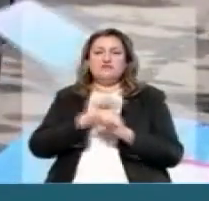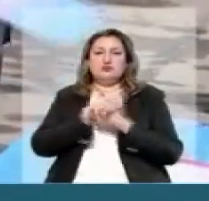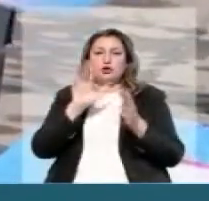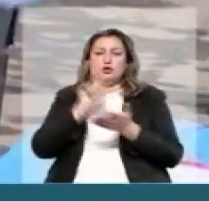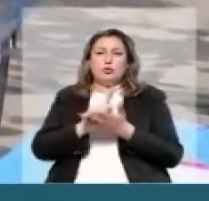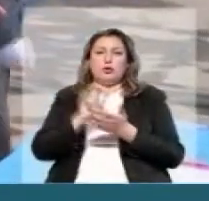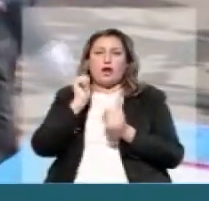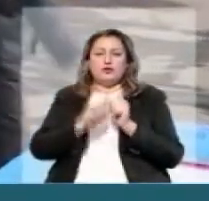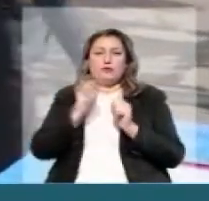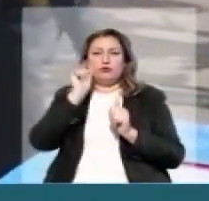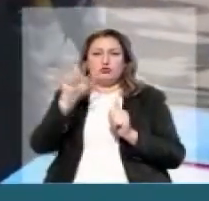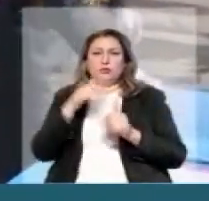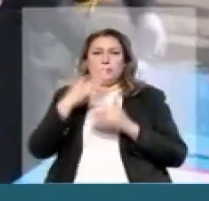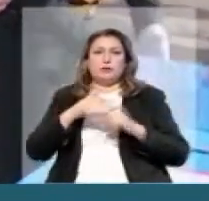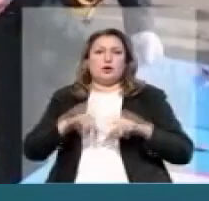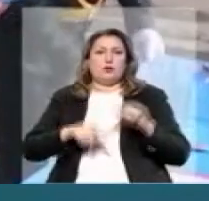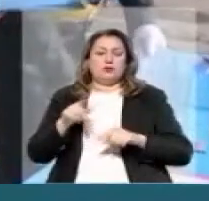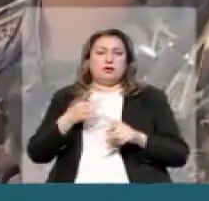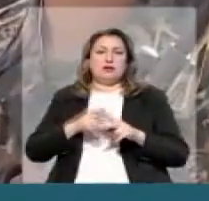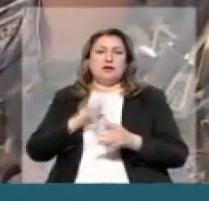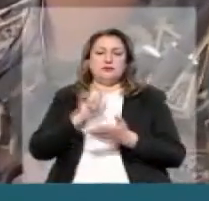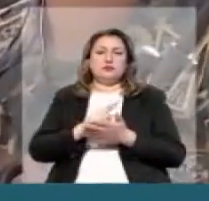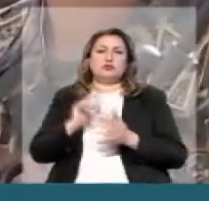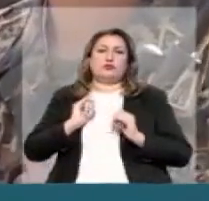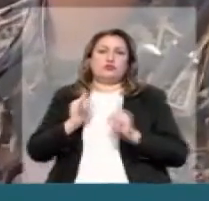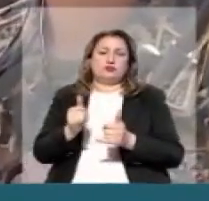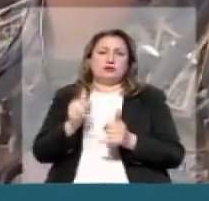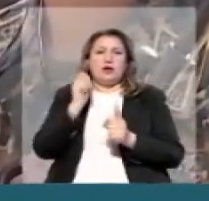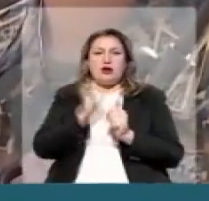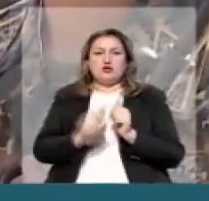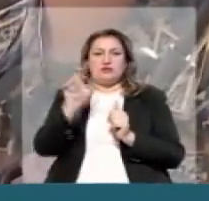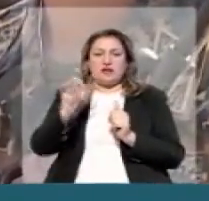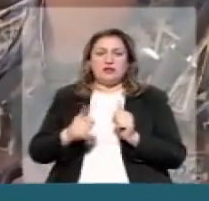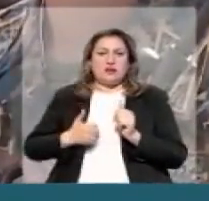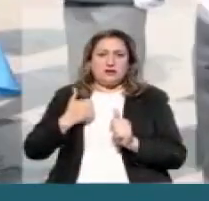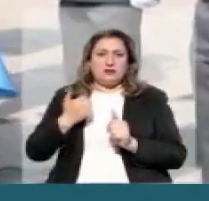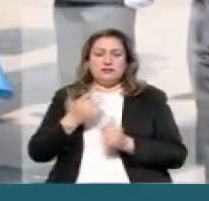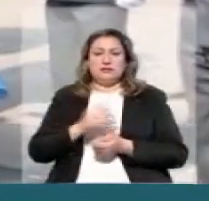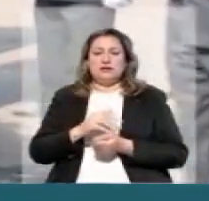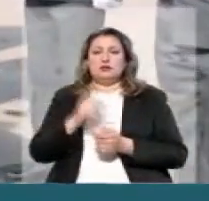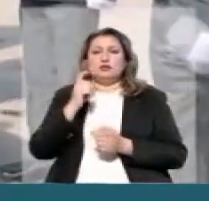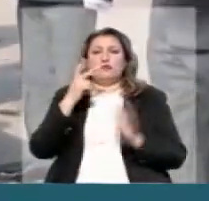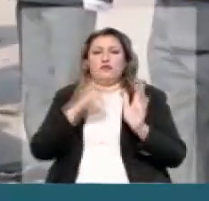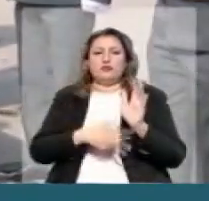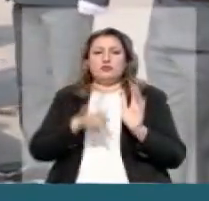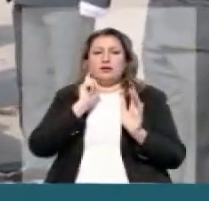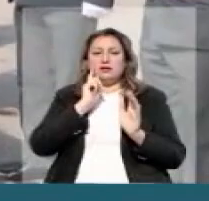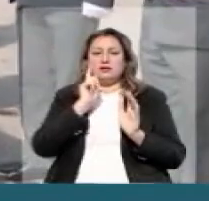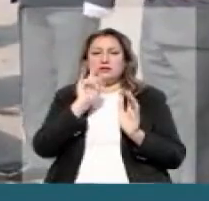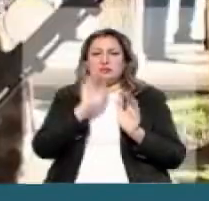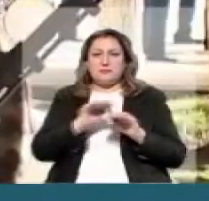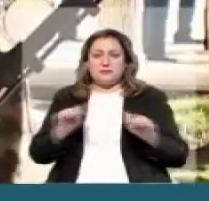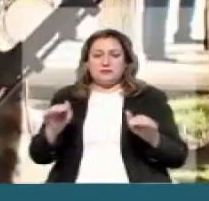іске бел шешіп кіріскен 180-нен астам жас жауынгер елге адал қызмет етуге ант берді. Олардың бірі Диас